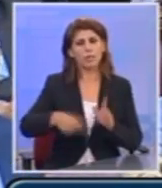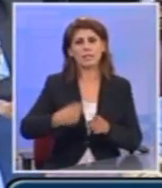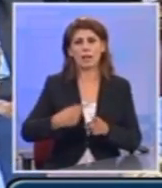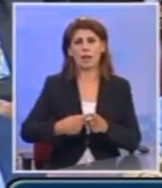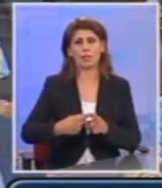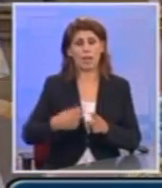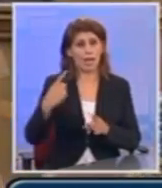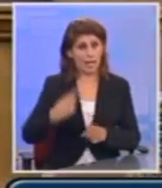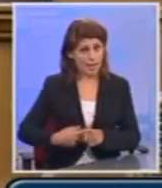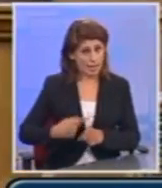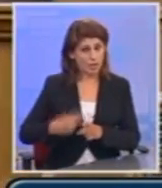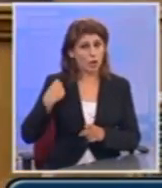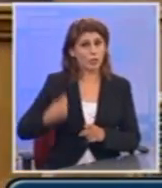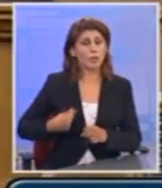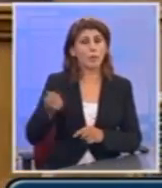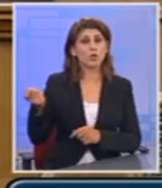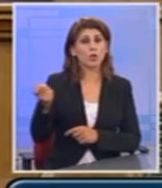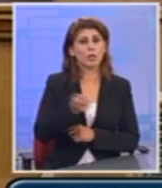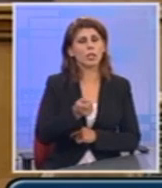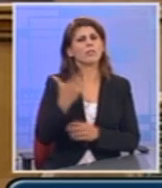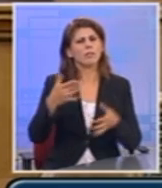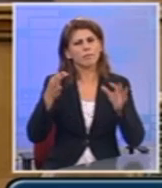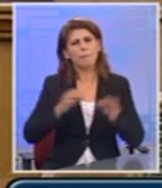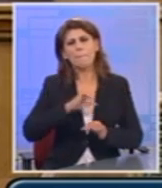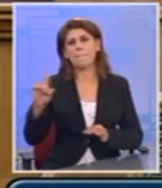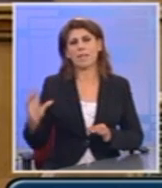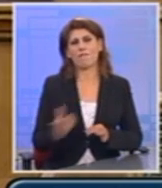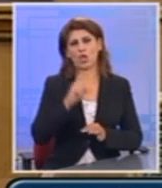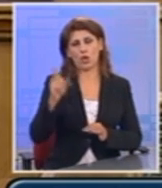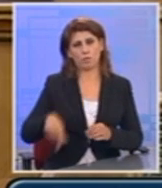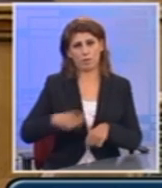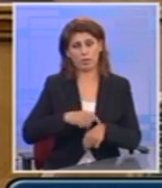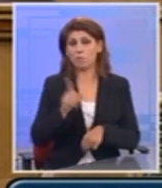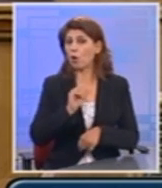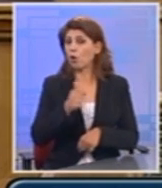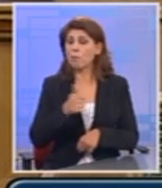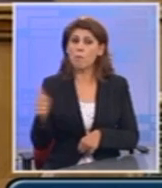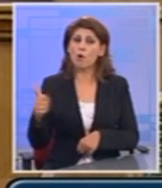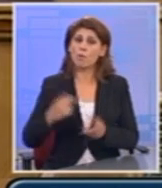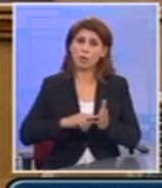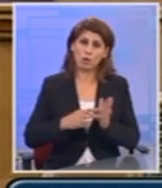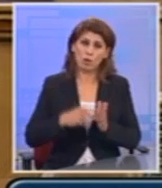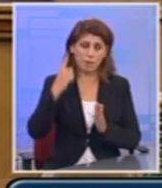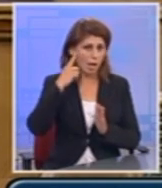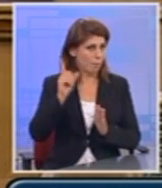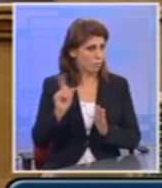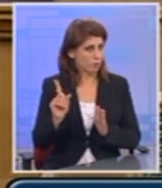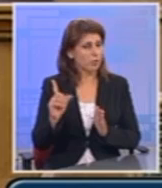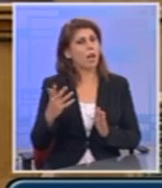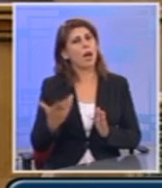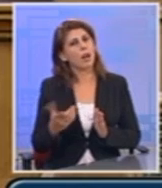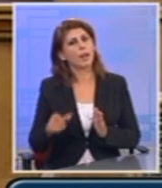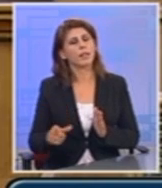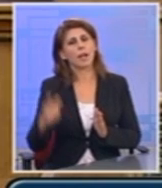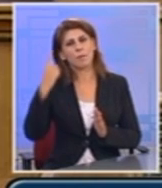ελληνικό δημόσιο χρέος είναι τελείως απολύτως μη βιώσιμο αυτή τη στιγμή όχι μόνο από οικονομικής απόψεως αλλά και